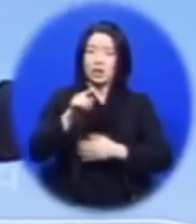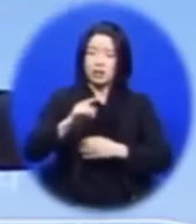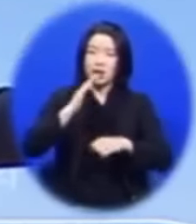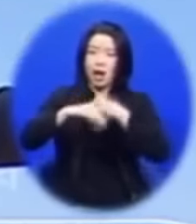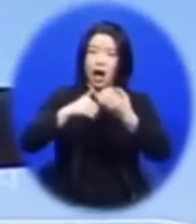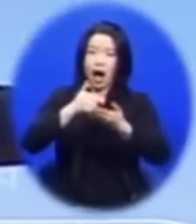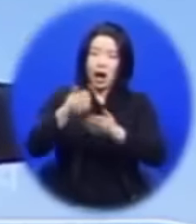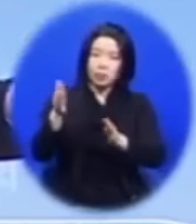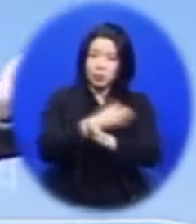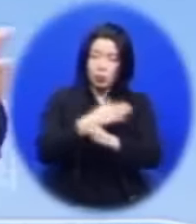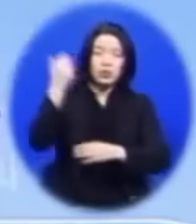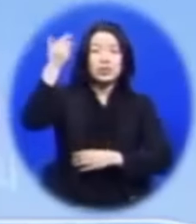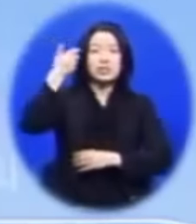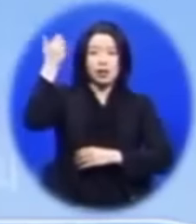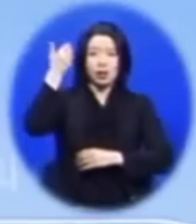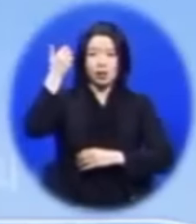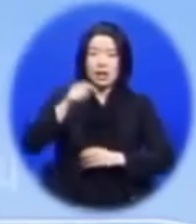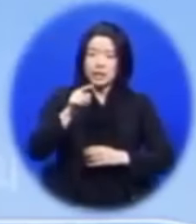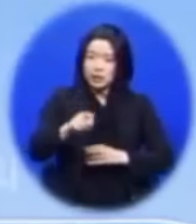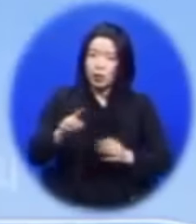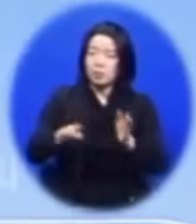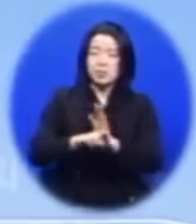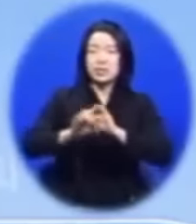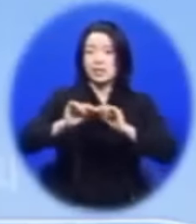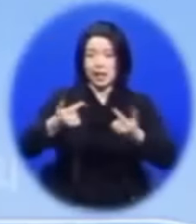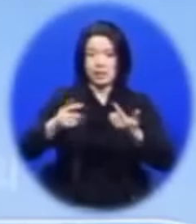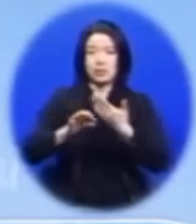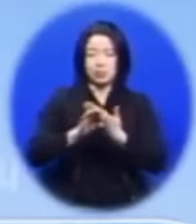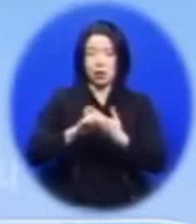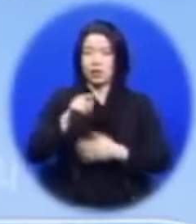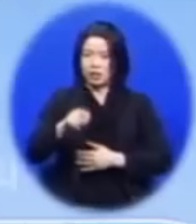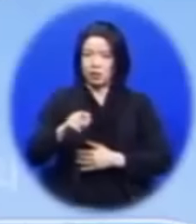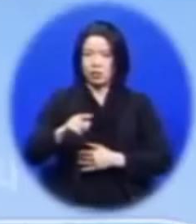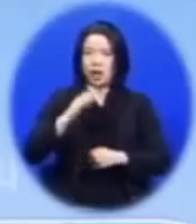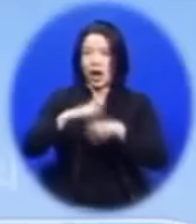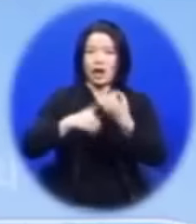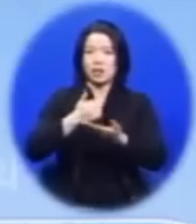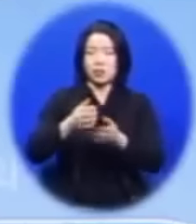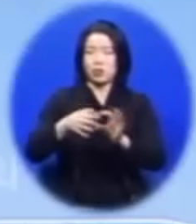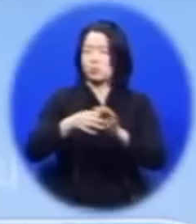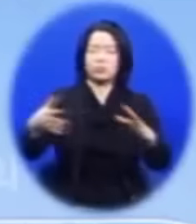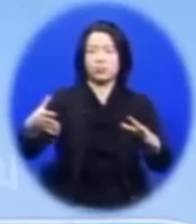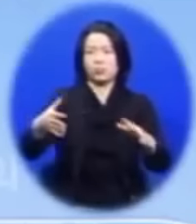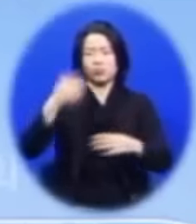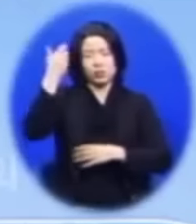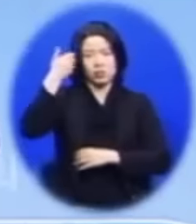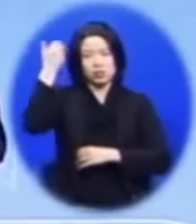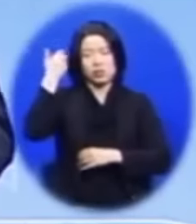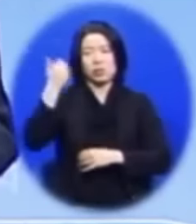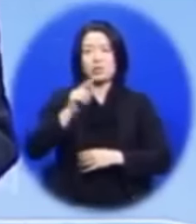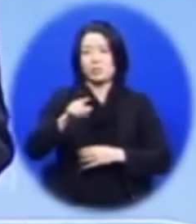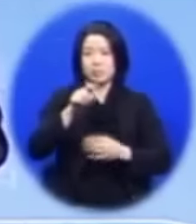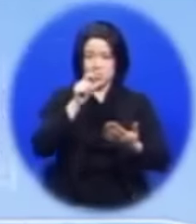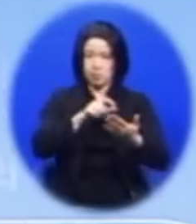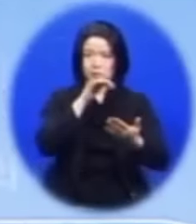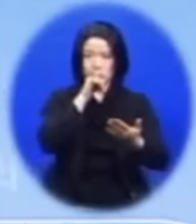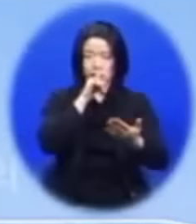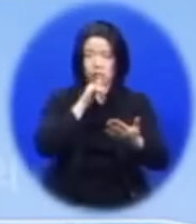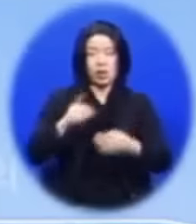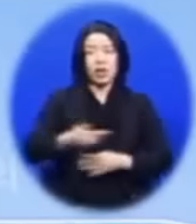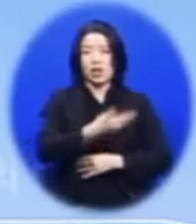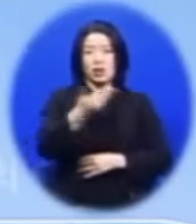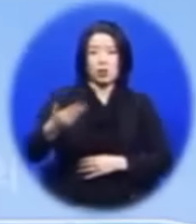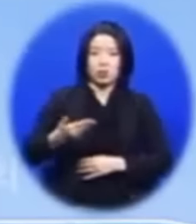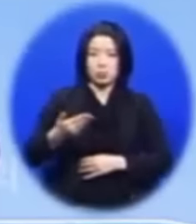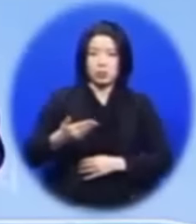온 영이고 그걸 믿지 않으면 그는 하나님과 상관이 없는 영이라는 겁니다 2절 말씀에 여러분은